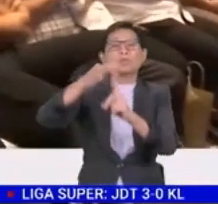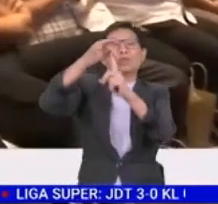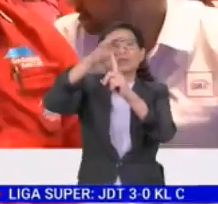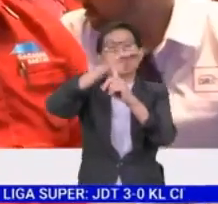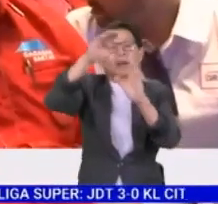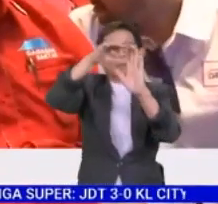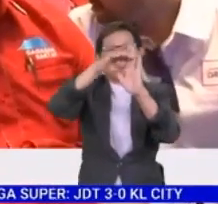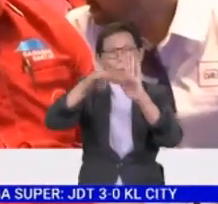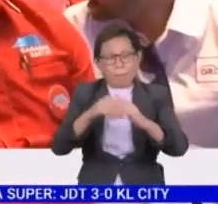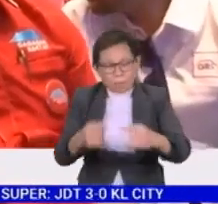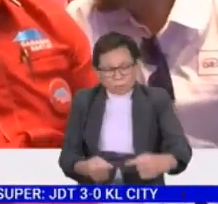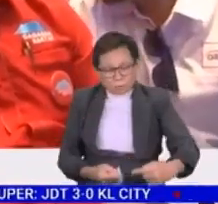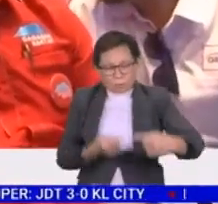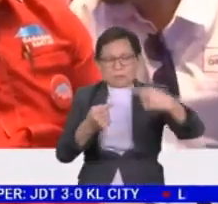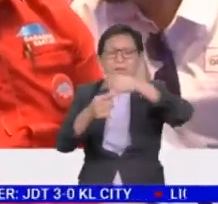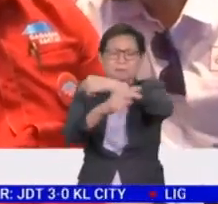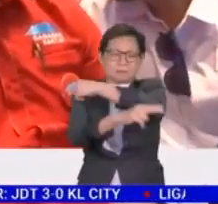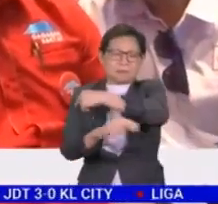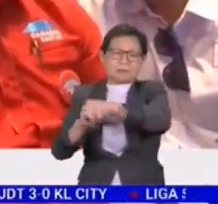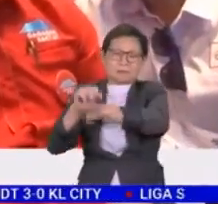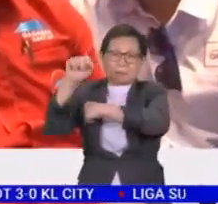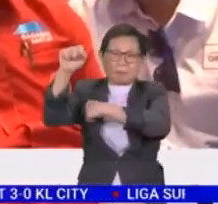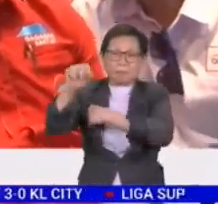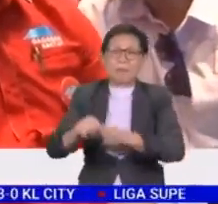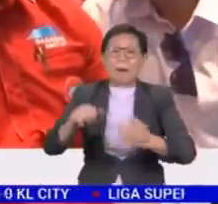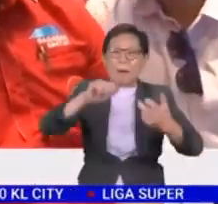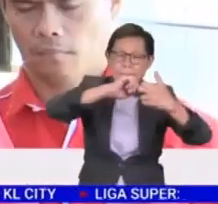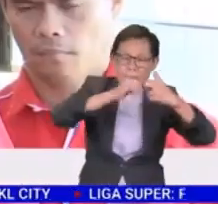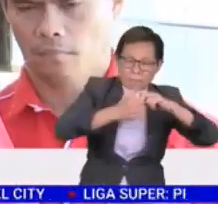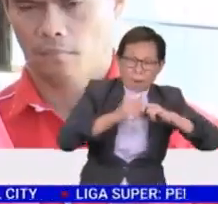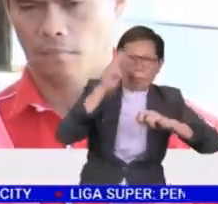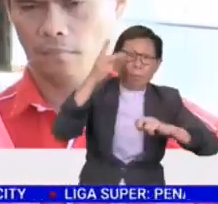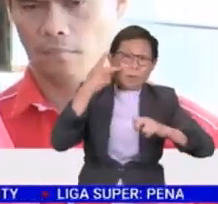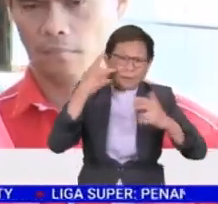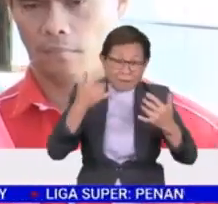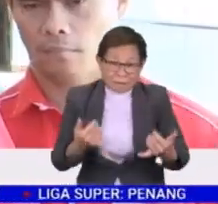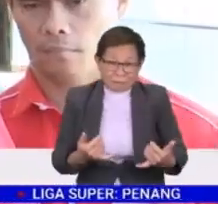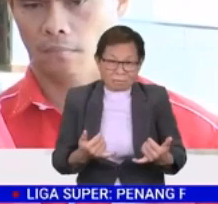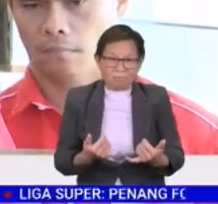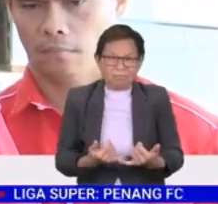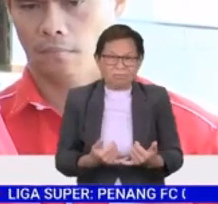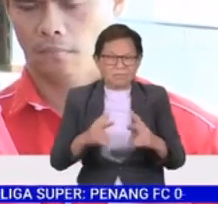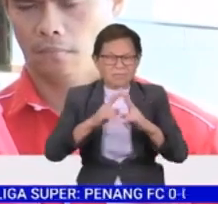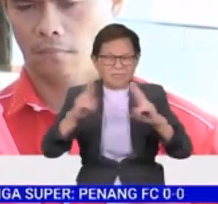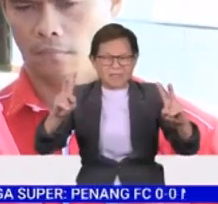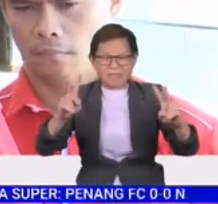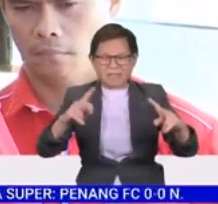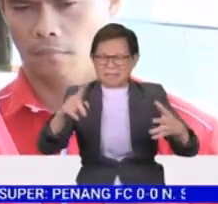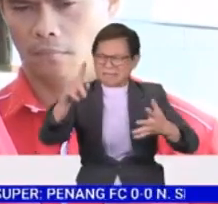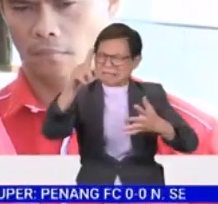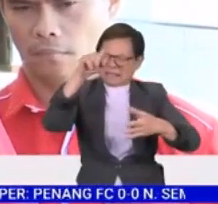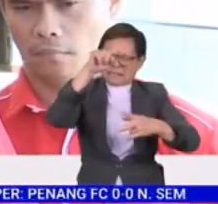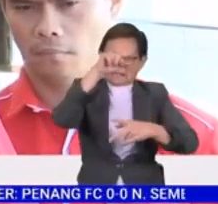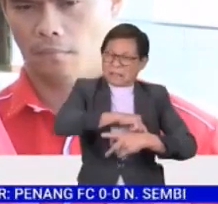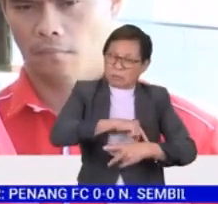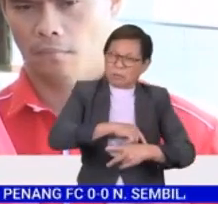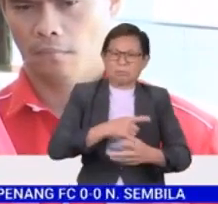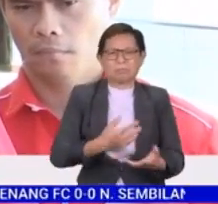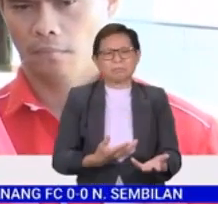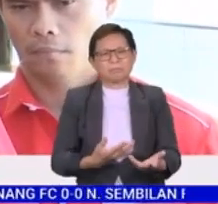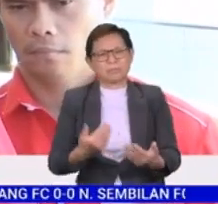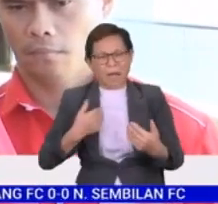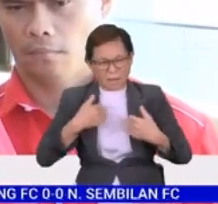agenda perjuangan Negeri politik pada hari ini Memang agak begitu Kritika tetapi dengan